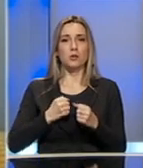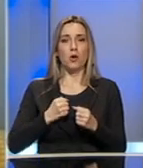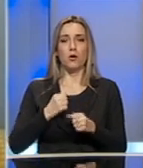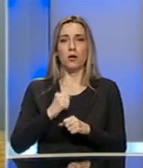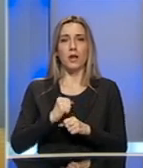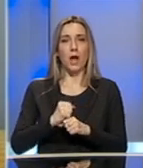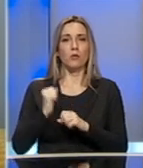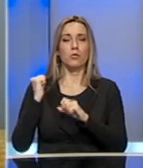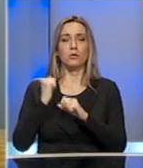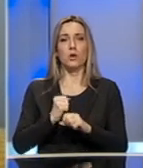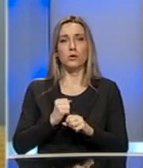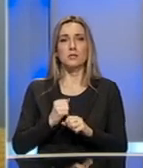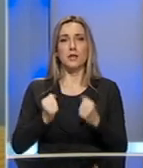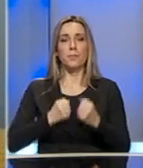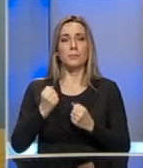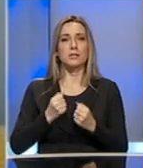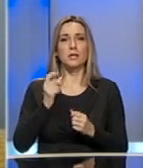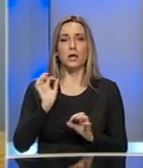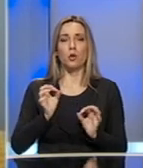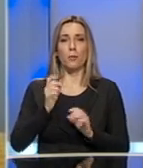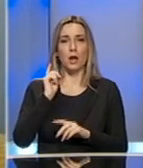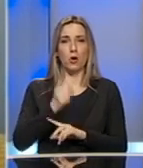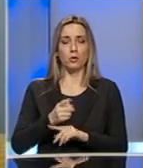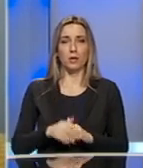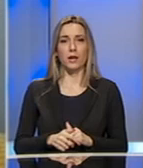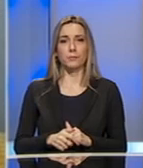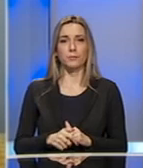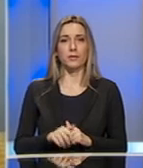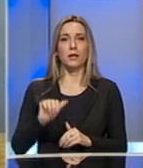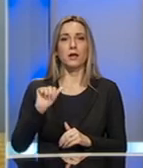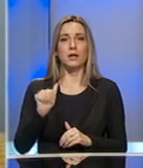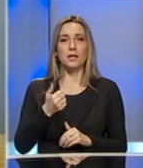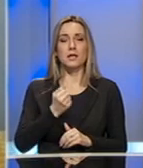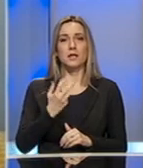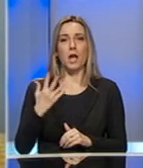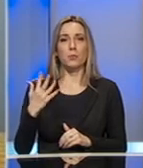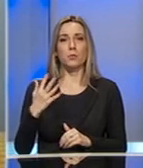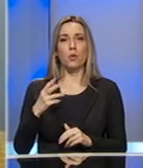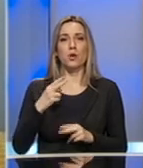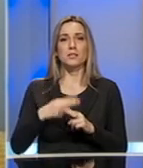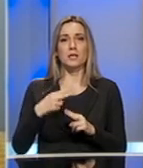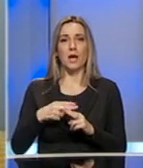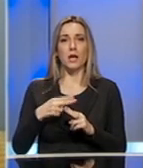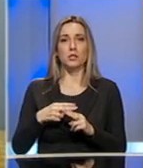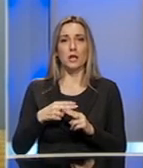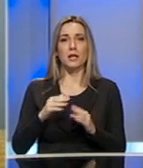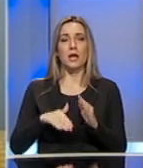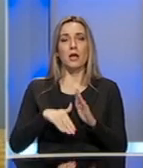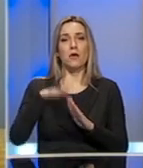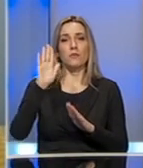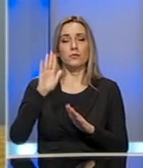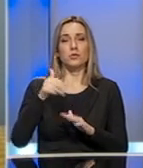i donose se brze i dobre odluke. Jest da je broj zaraženih premašio već